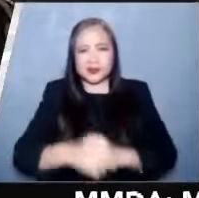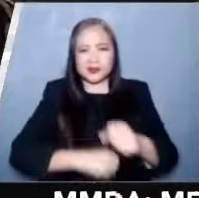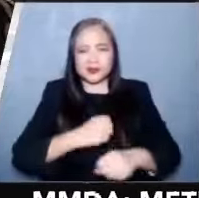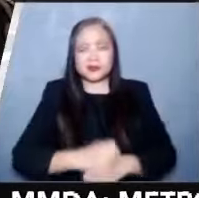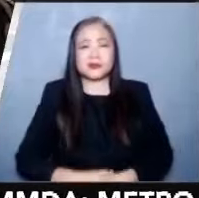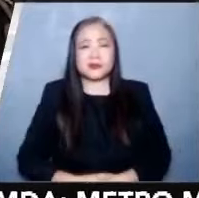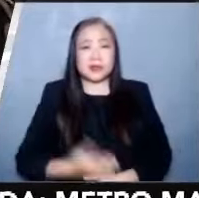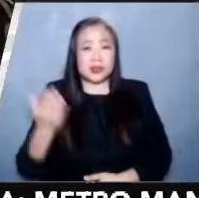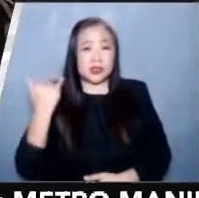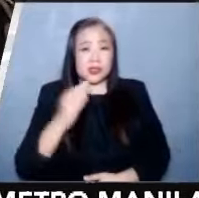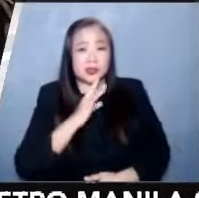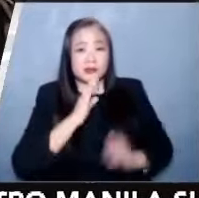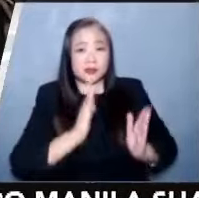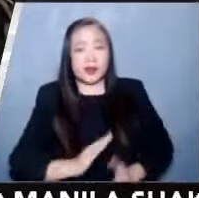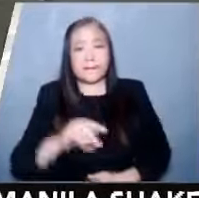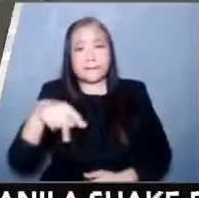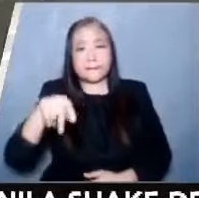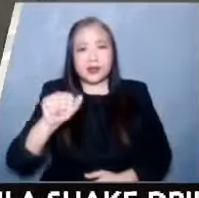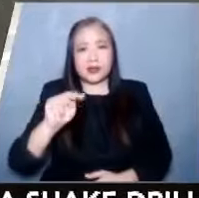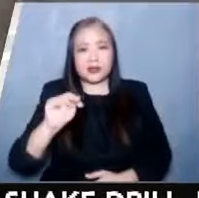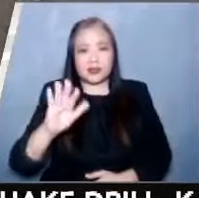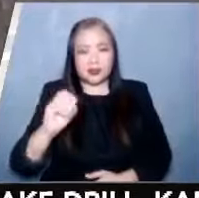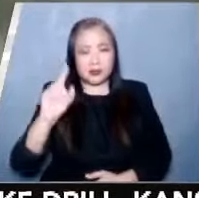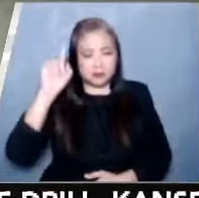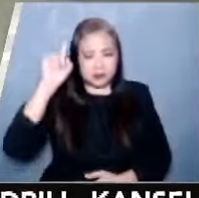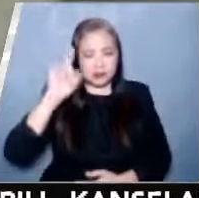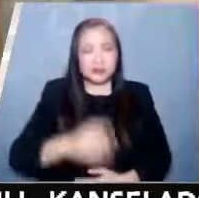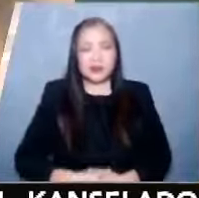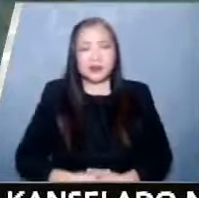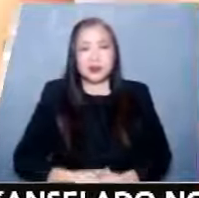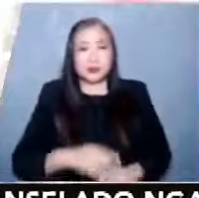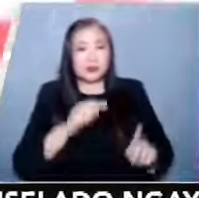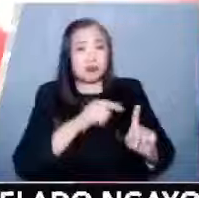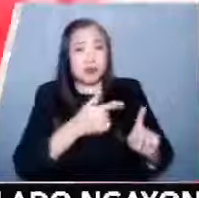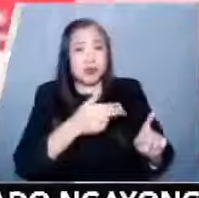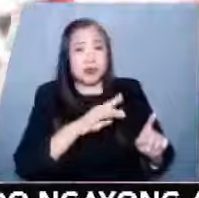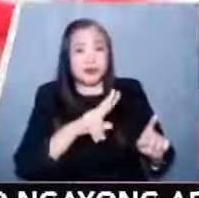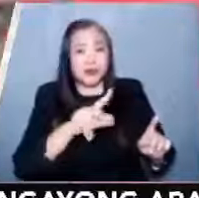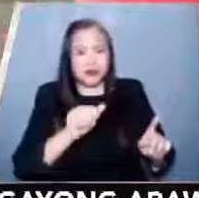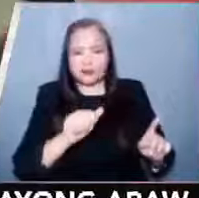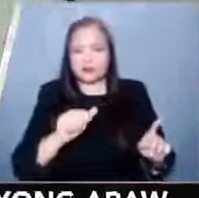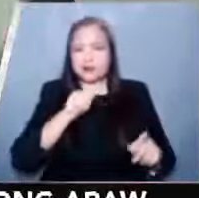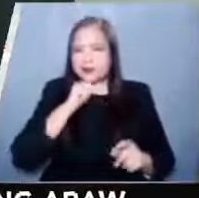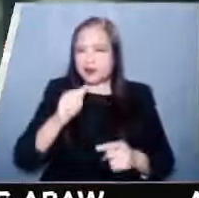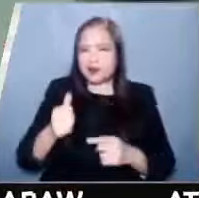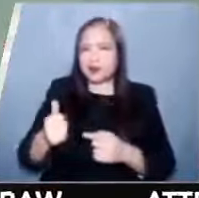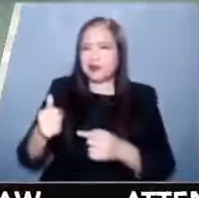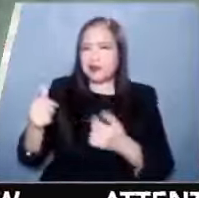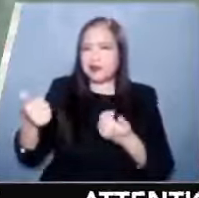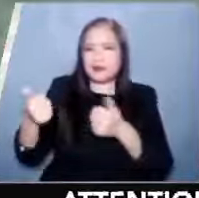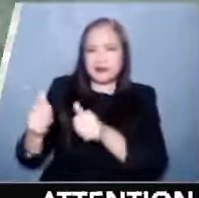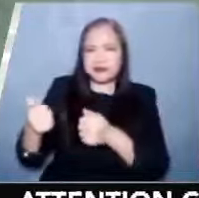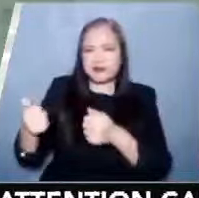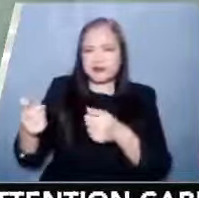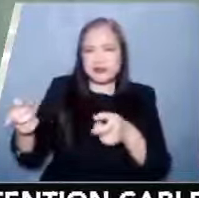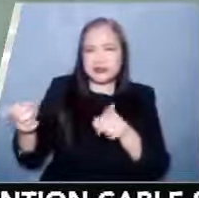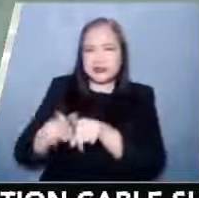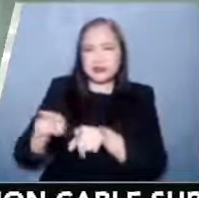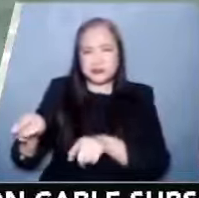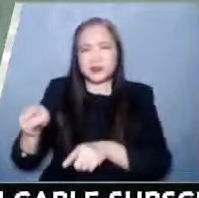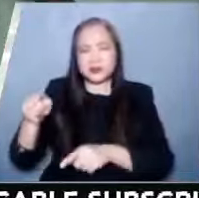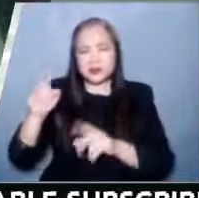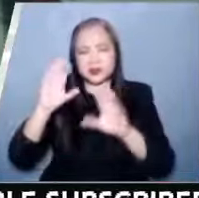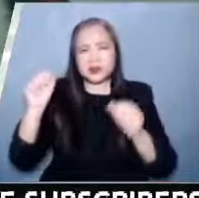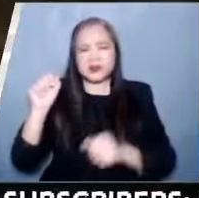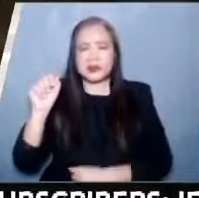spokesperson Salvador Panelo, ang ginagawa ni Guevara ay taliwa sa pahayag ni Pangulong Bongbong Marcos. Sa pagsasabi raw ni Guevara na hindi